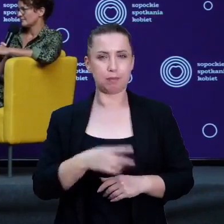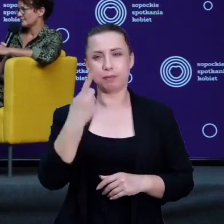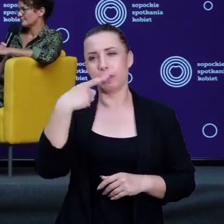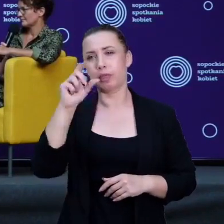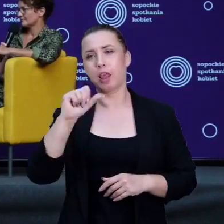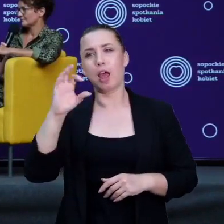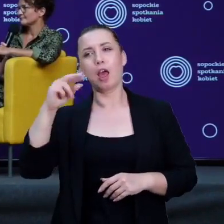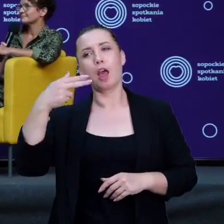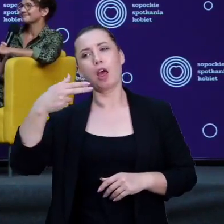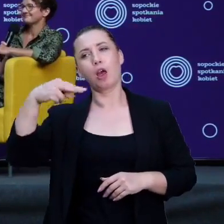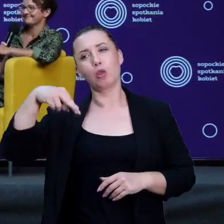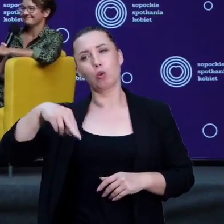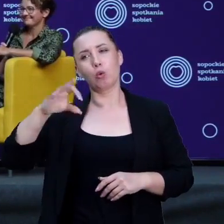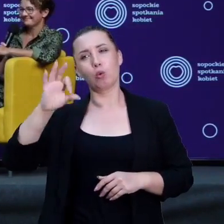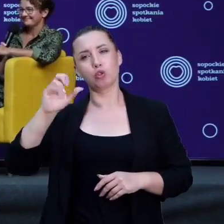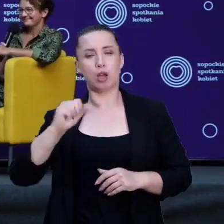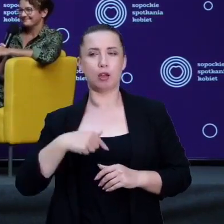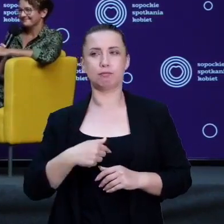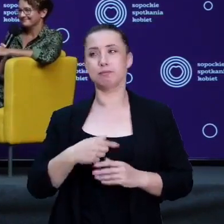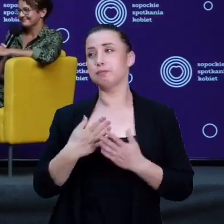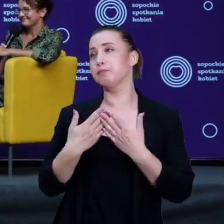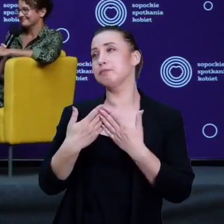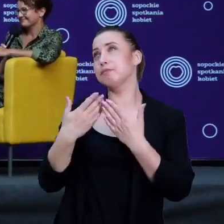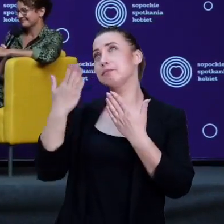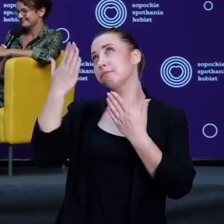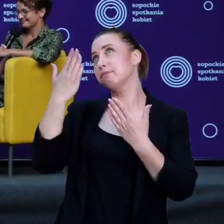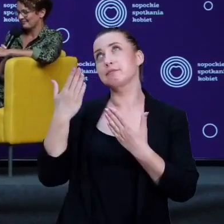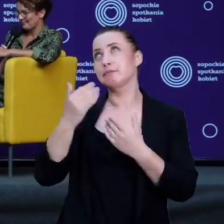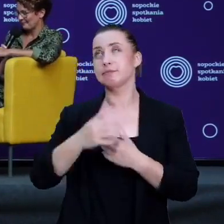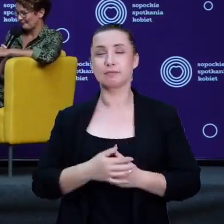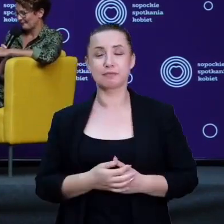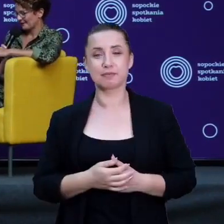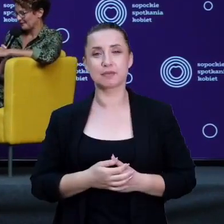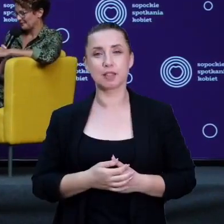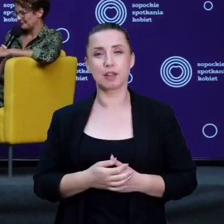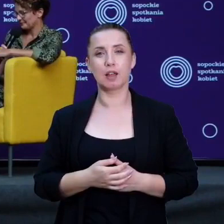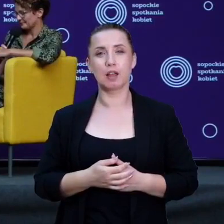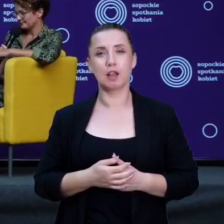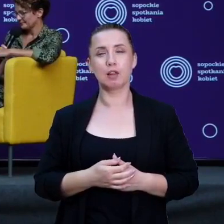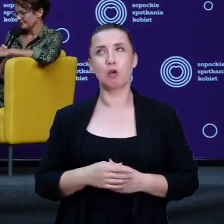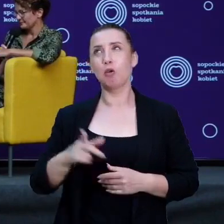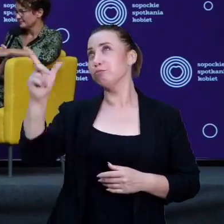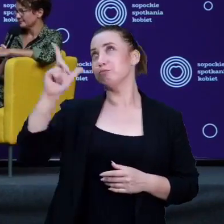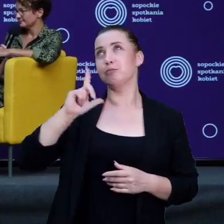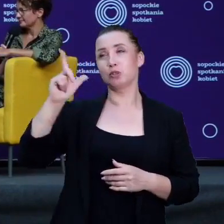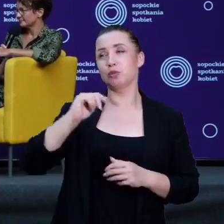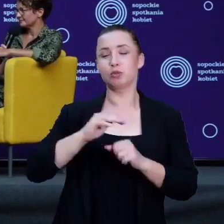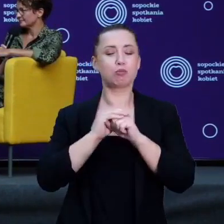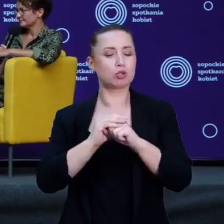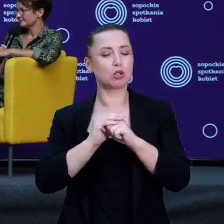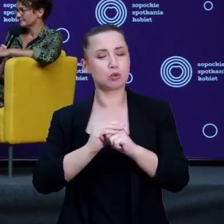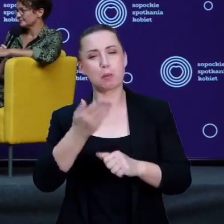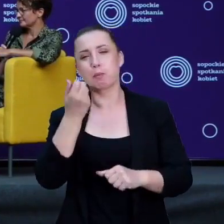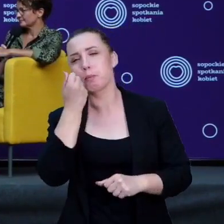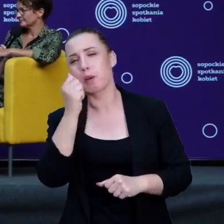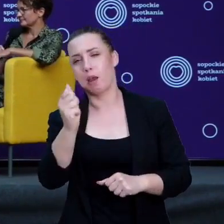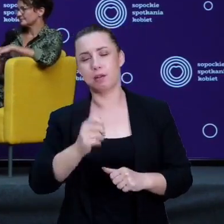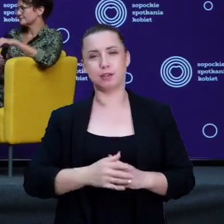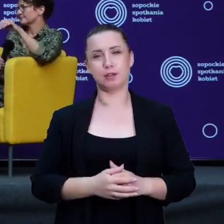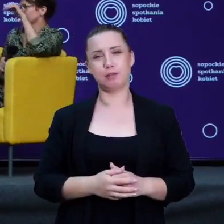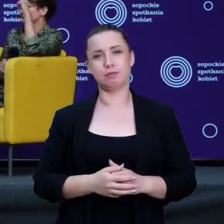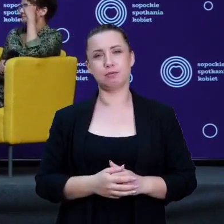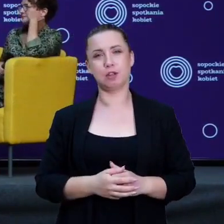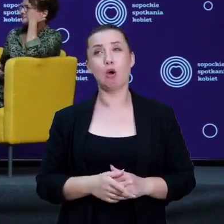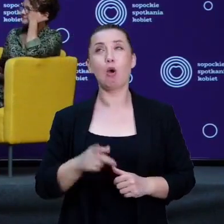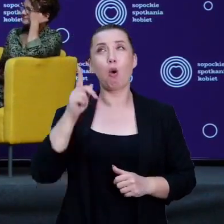Danusiu, pozwól mi tam z góry, żeśmy się zaprzyjaźniły naprawdę.